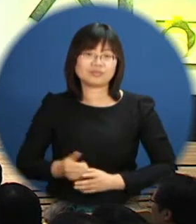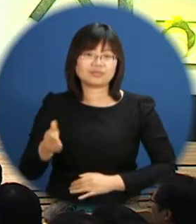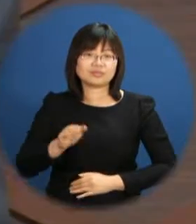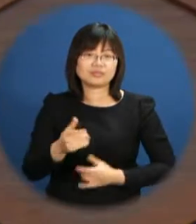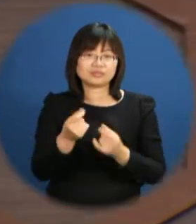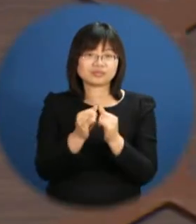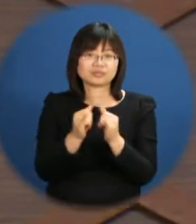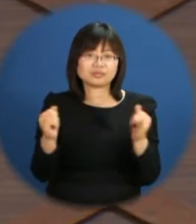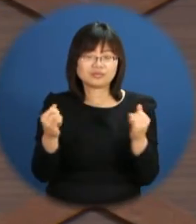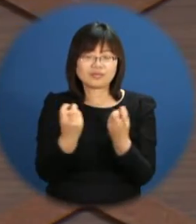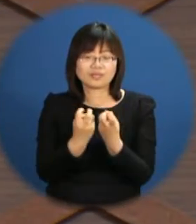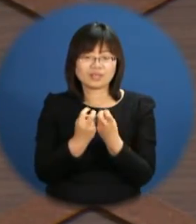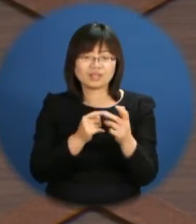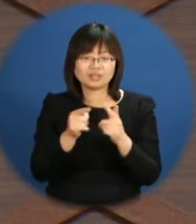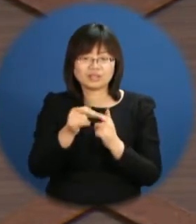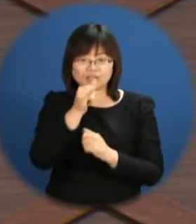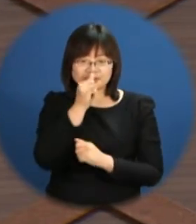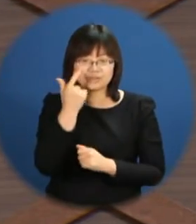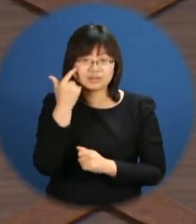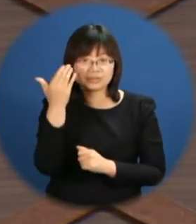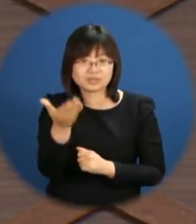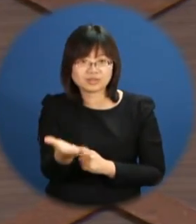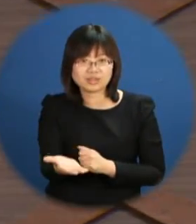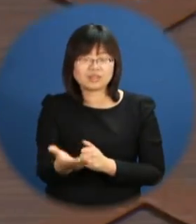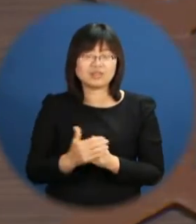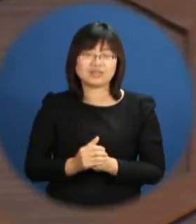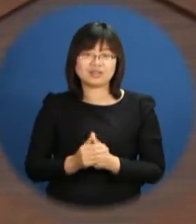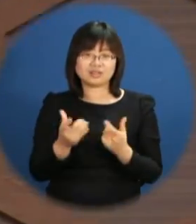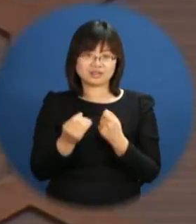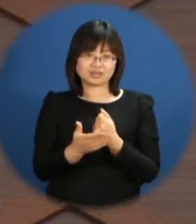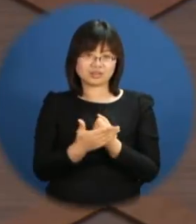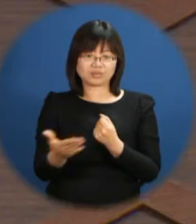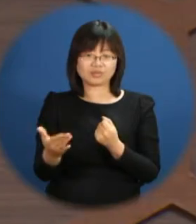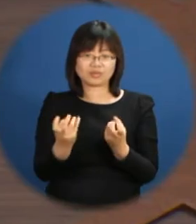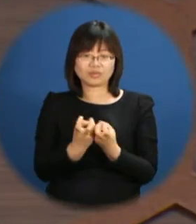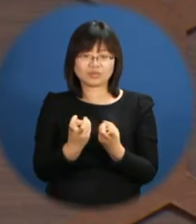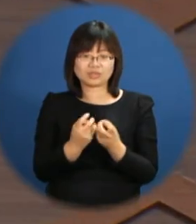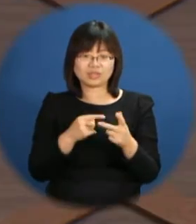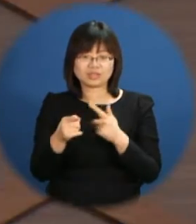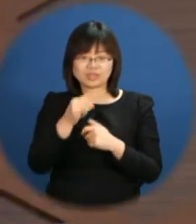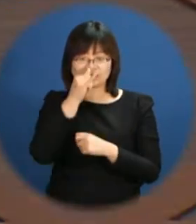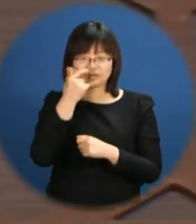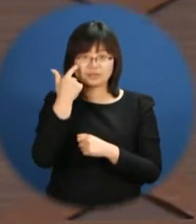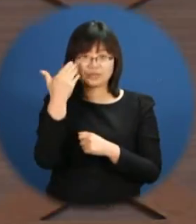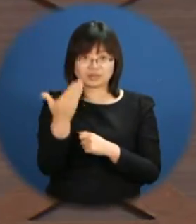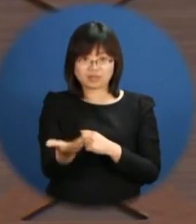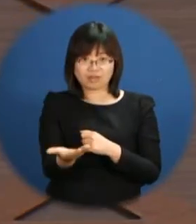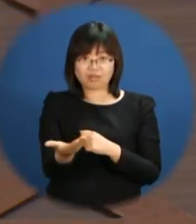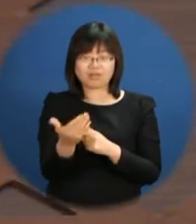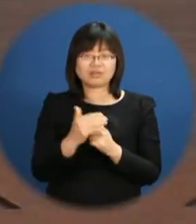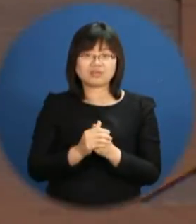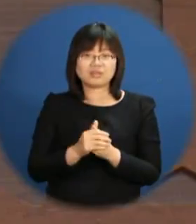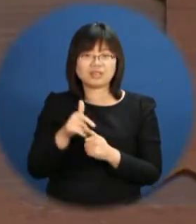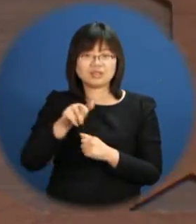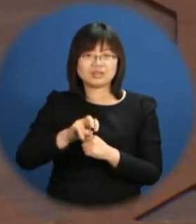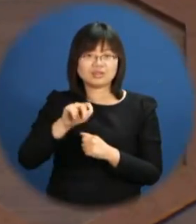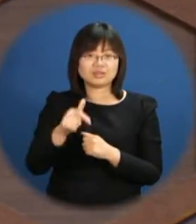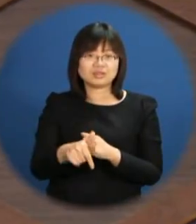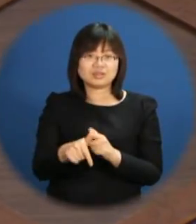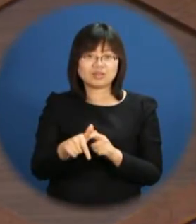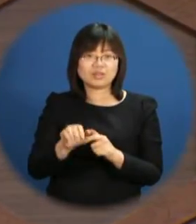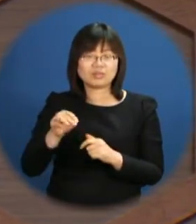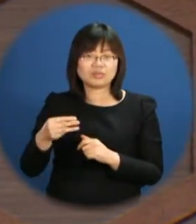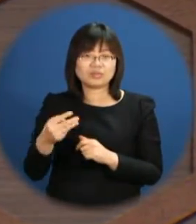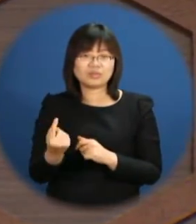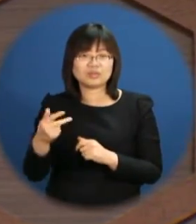사람이 어떻게 이 거리 했겠습니까 그러니까 이 사람 어떻게 이 거리 했냐면 아니 금속에 플러시 스톤